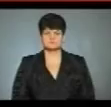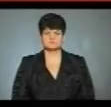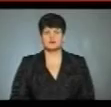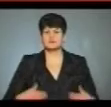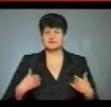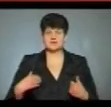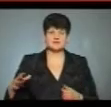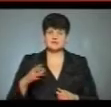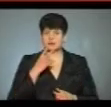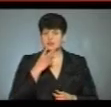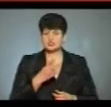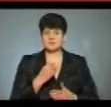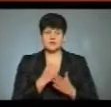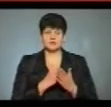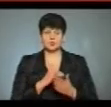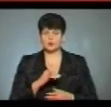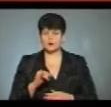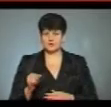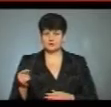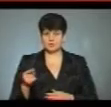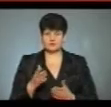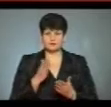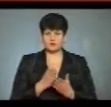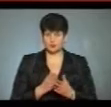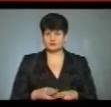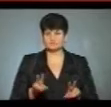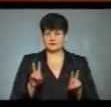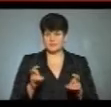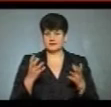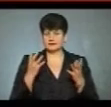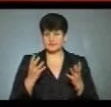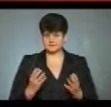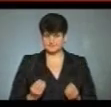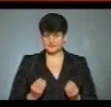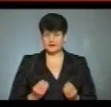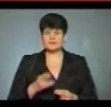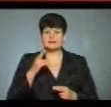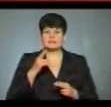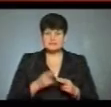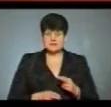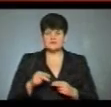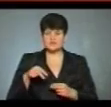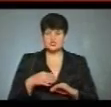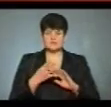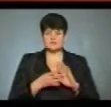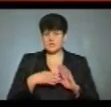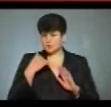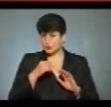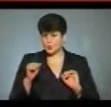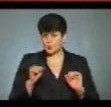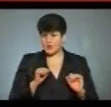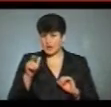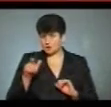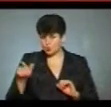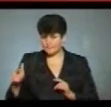Мої вітання усім глядачам телеканалу ЮА Тернопіль. У прямому ефірі програма «Тема дня». Наприкінці 2019 року урядовці